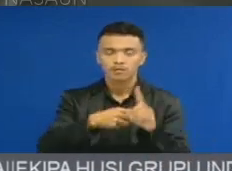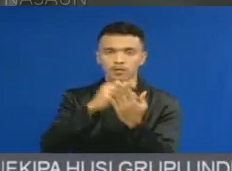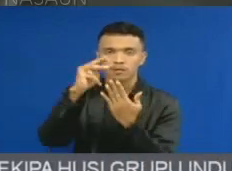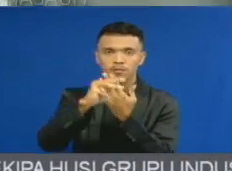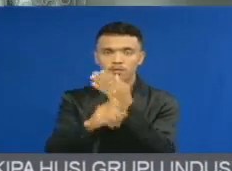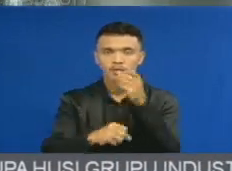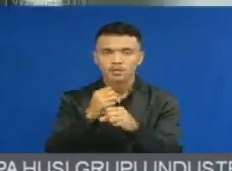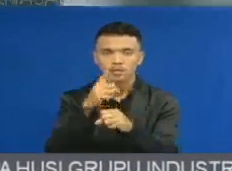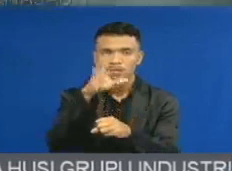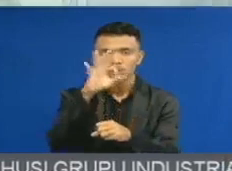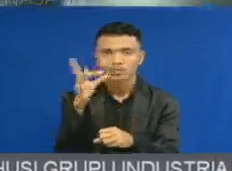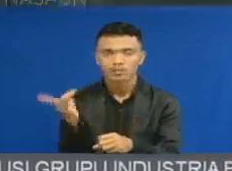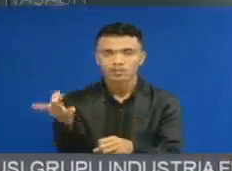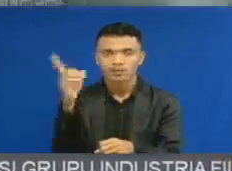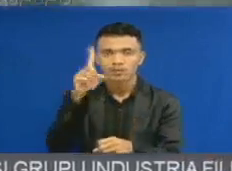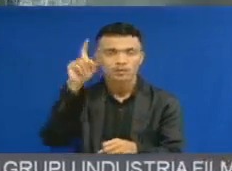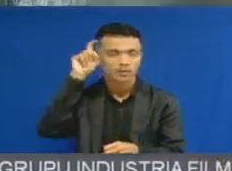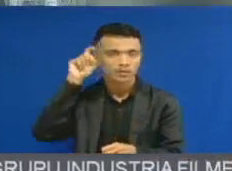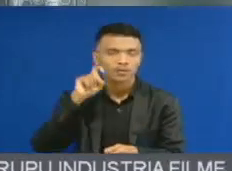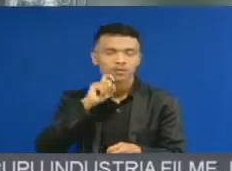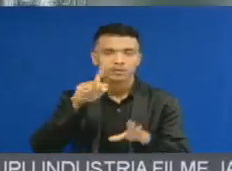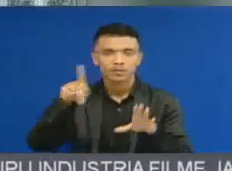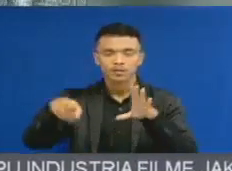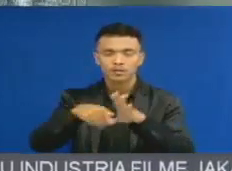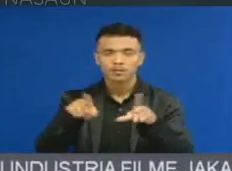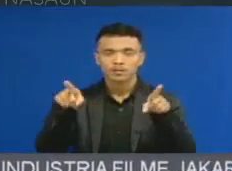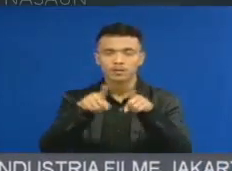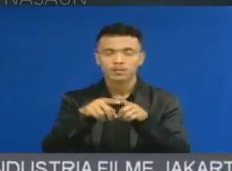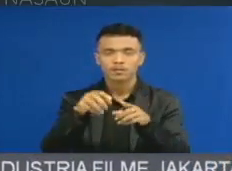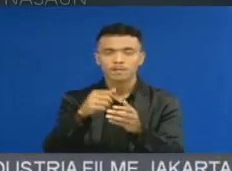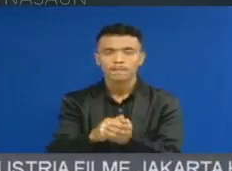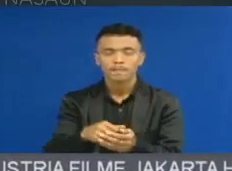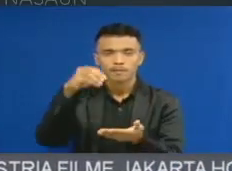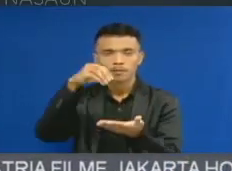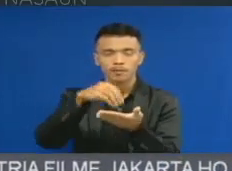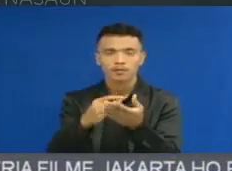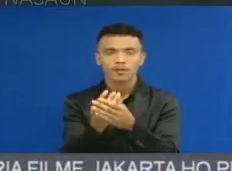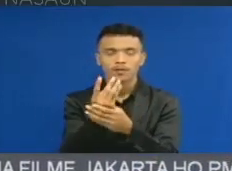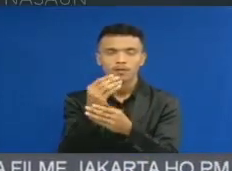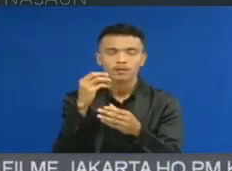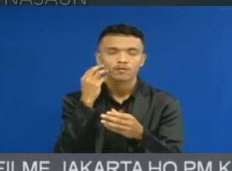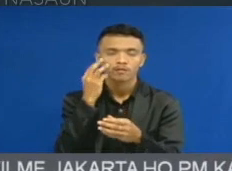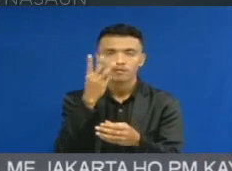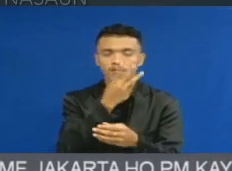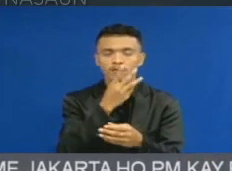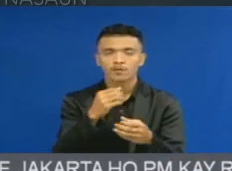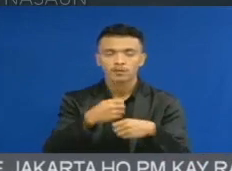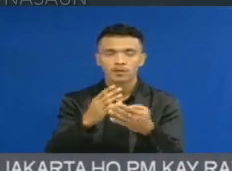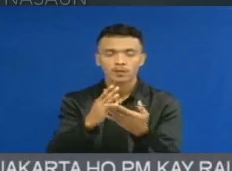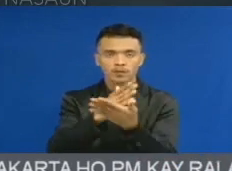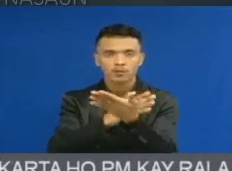walunun rasingida. Xanana nya presença hadesang mahoben turukida ia aifuna esperança fununia. Kodi haburas